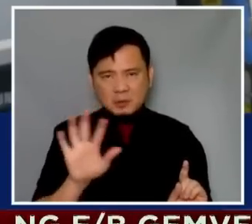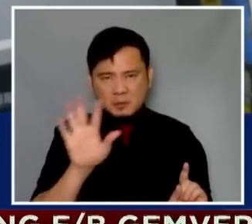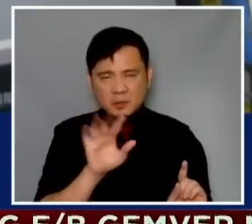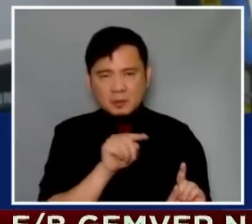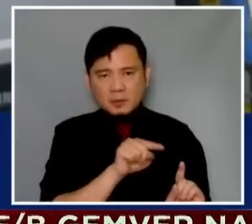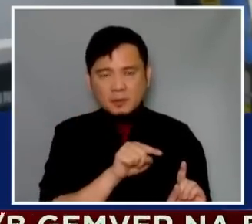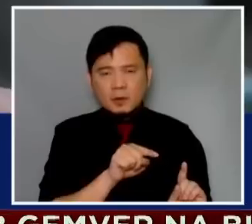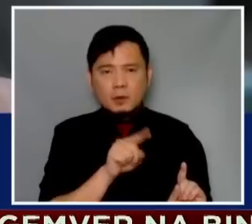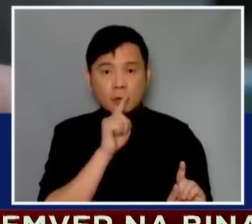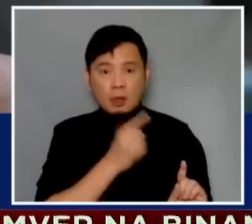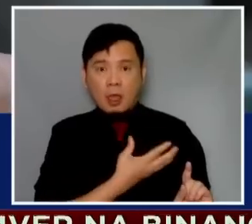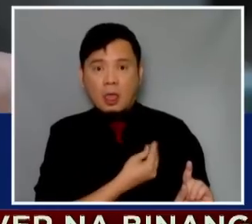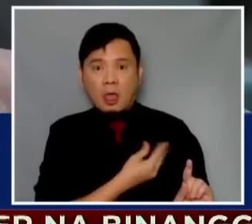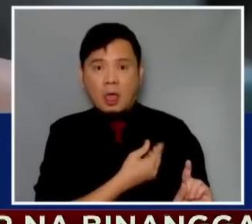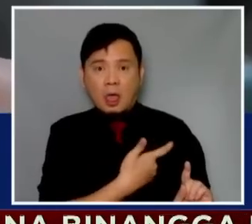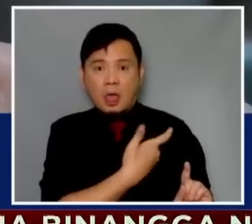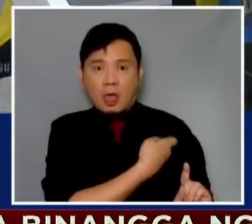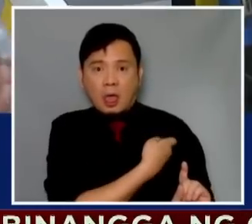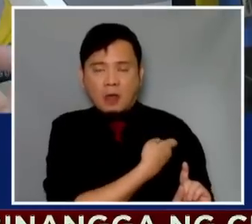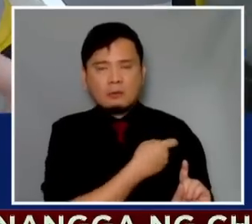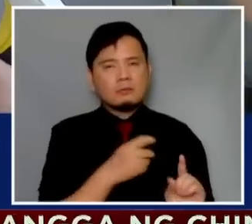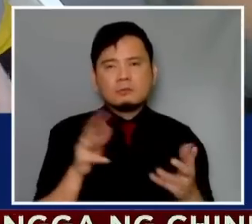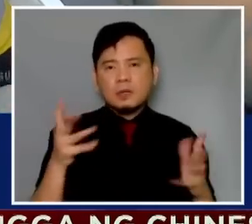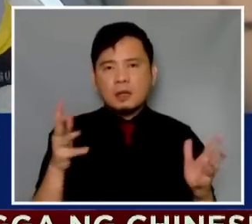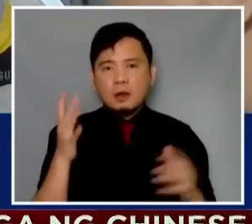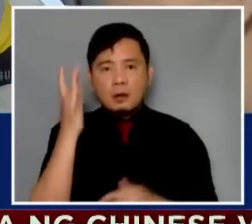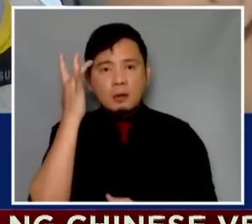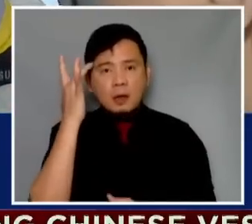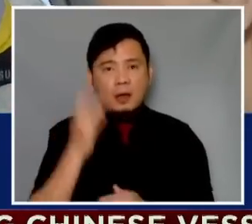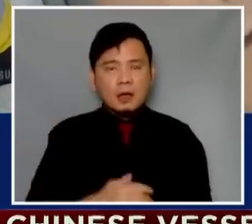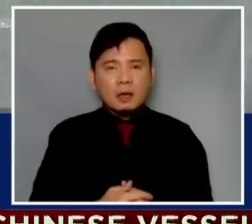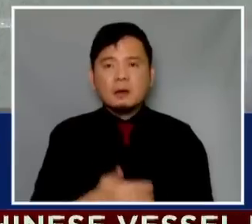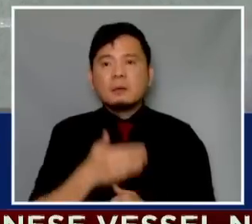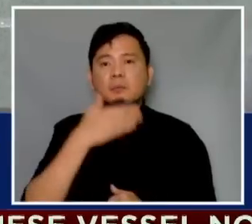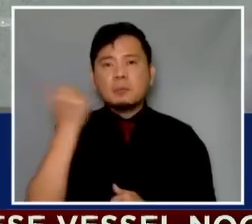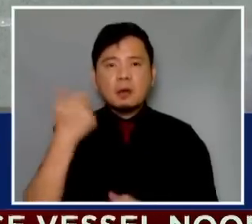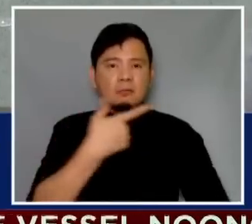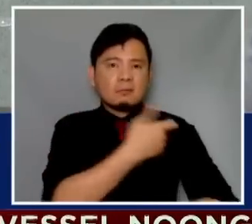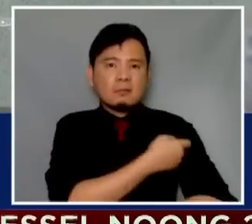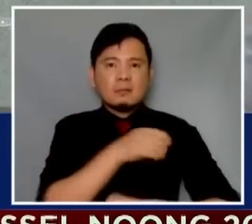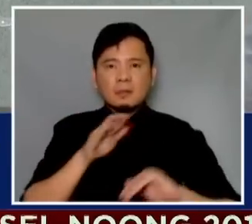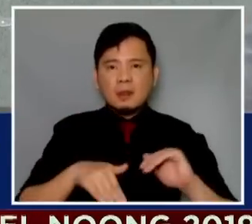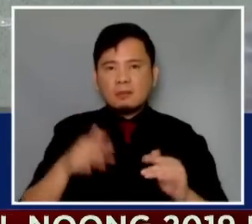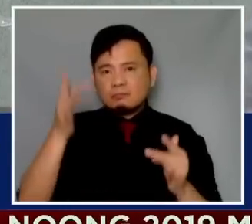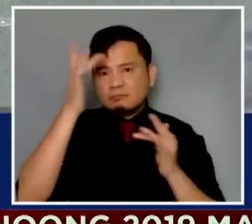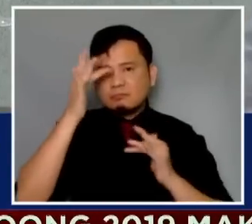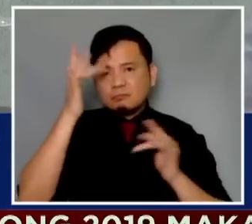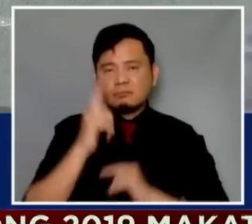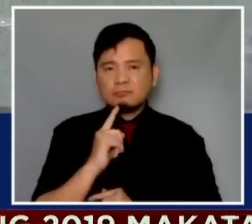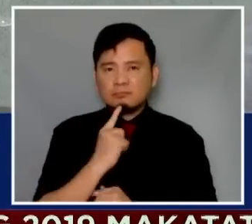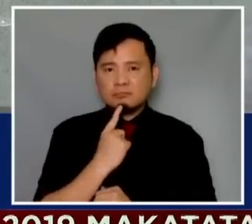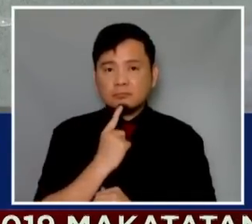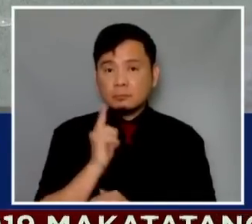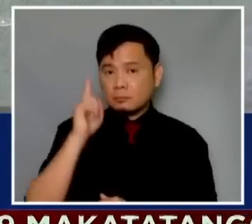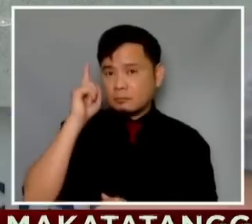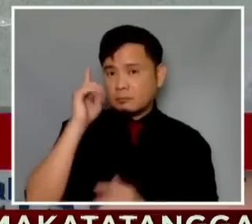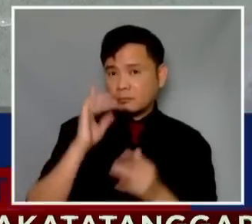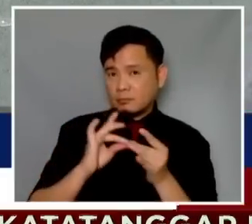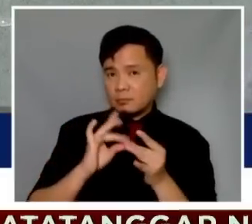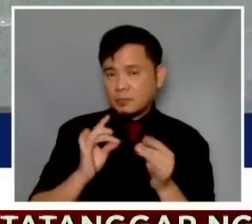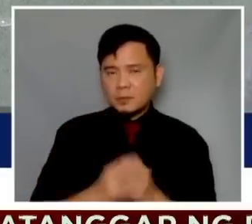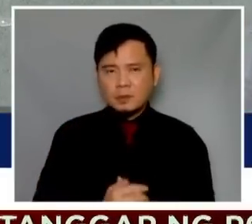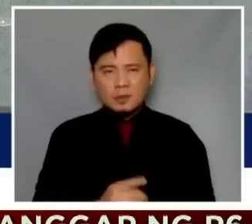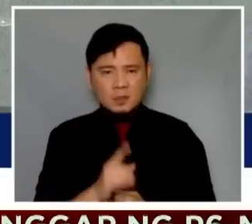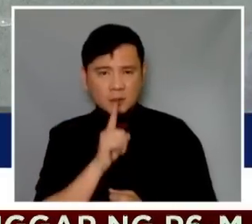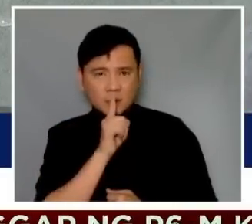magpaturok ng flu vaccine dahil mas sulit daw ito kesa magkasakit. Kasi imagine mo yun, kung magkakasakit ka, hindi mo alam kung